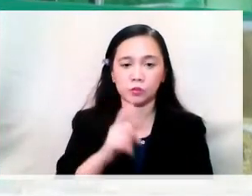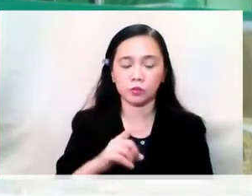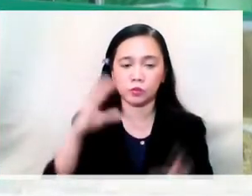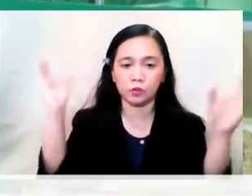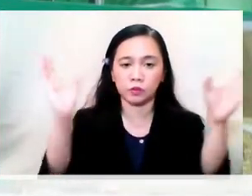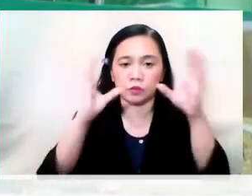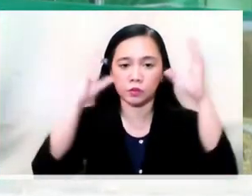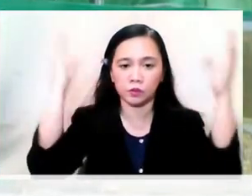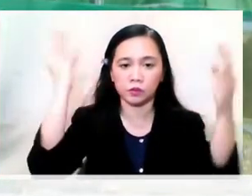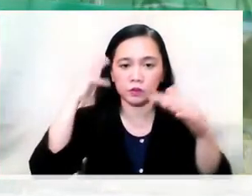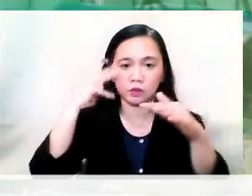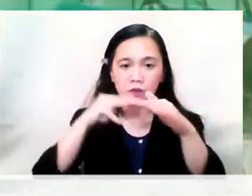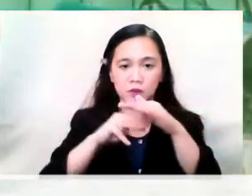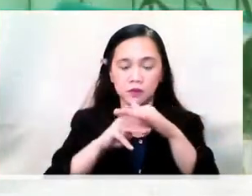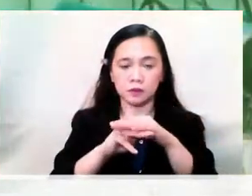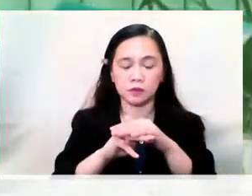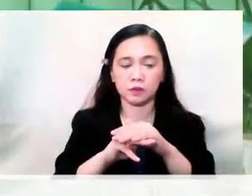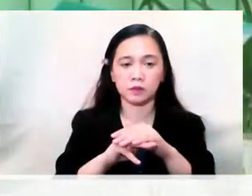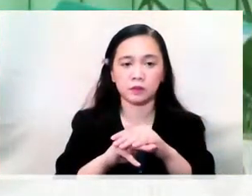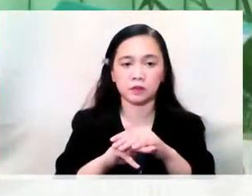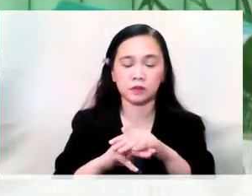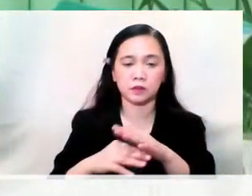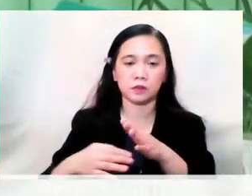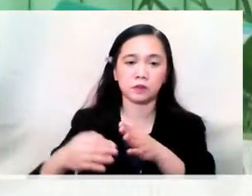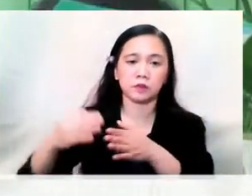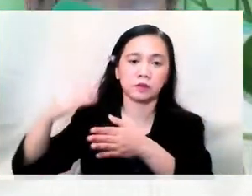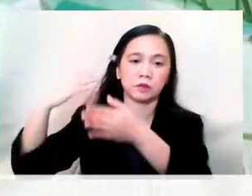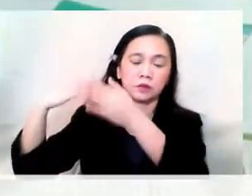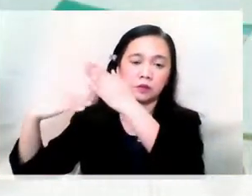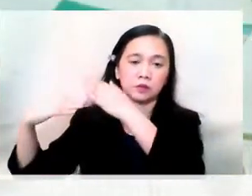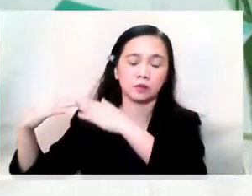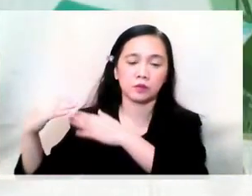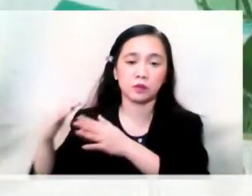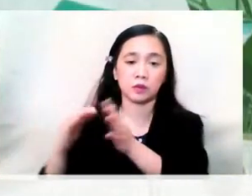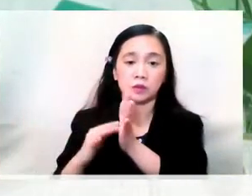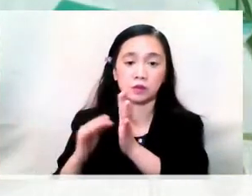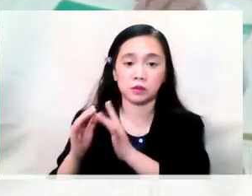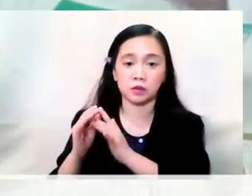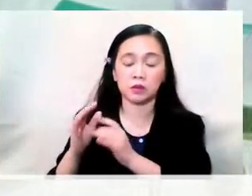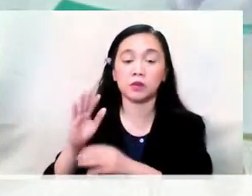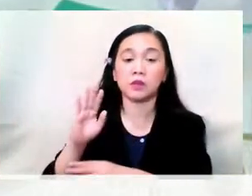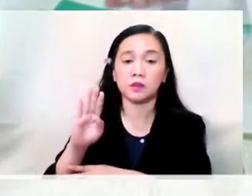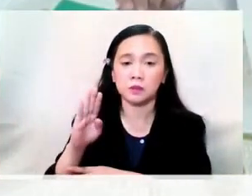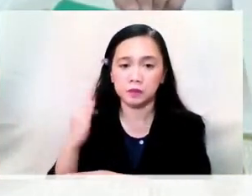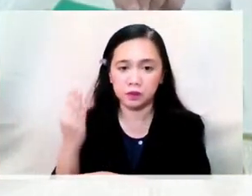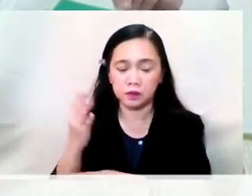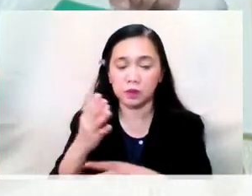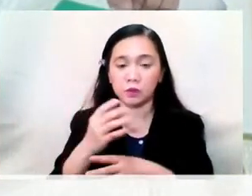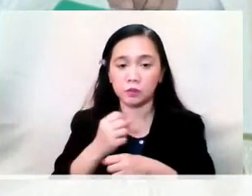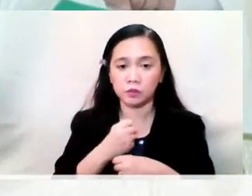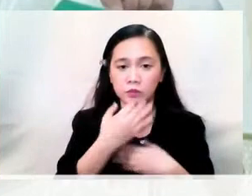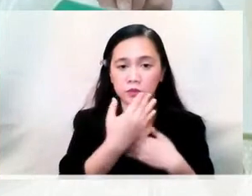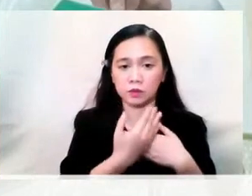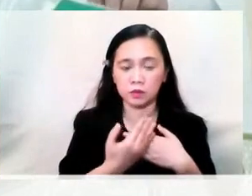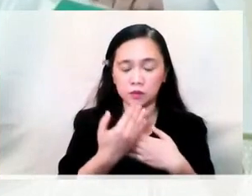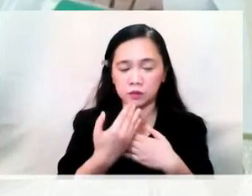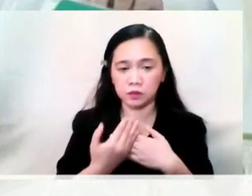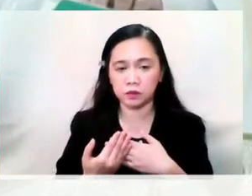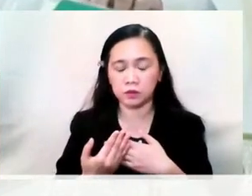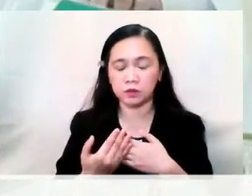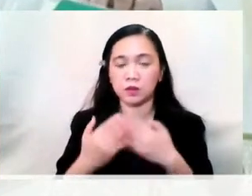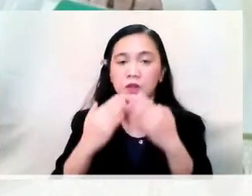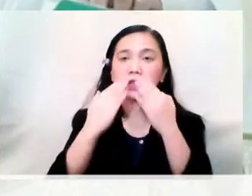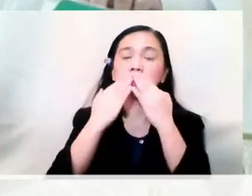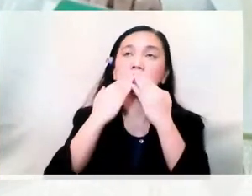ito. Noong gabing ipagkanulo siya, hinawakan niya ang tinapay,